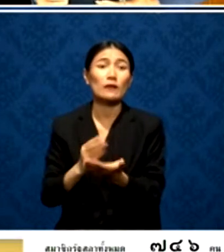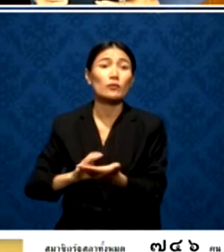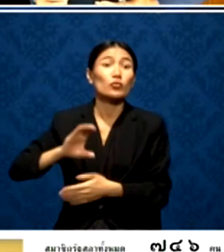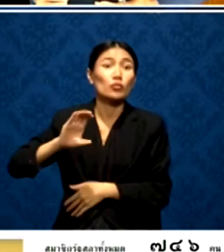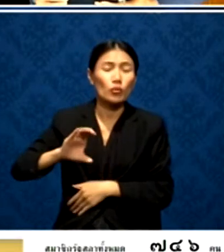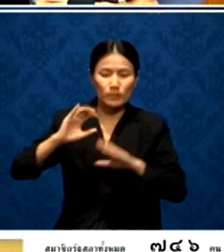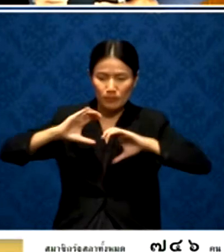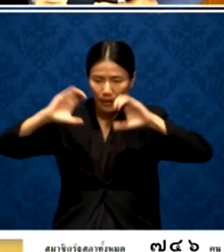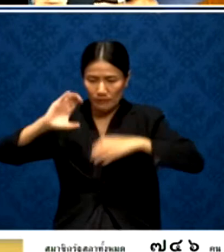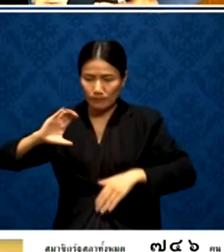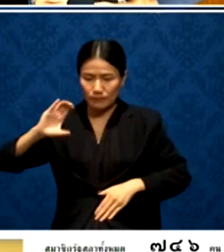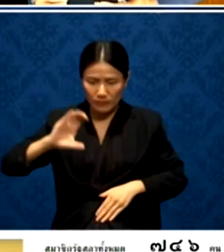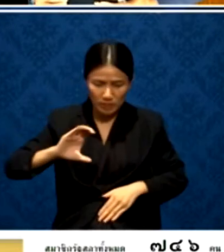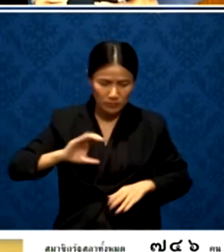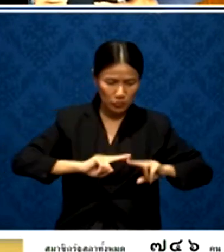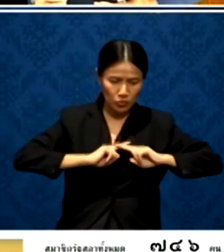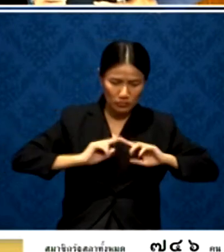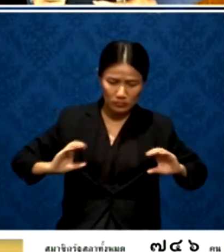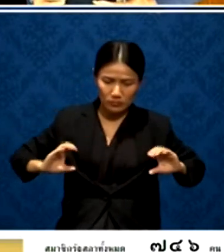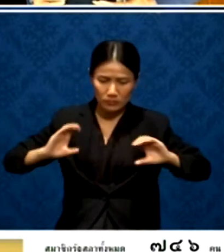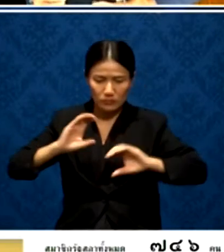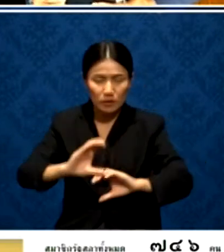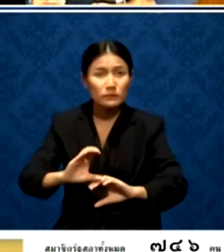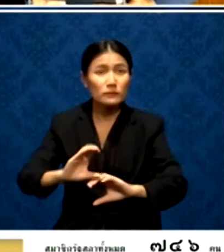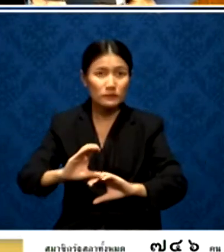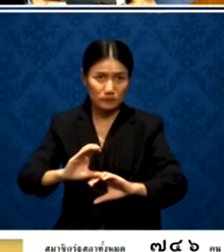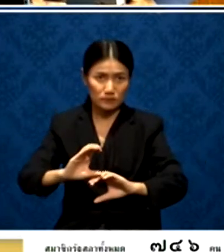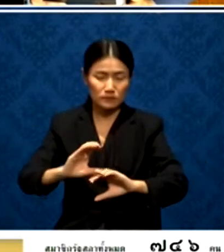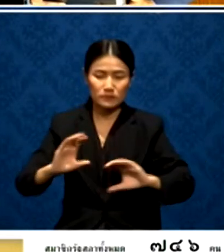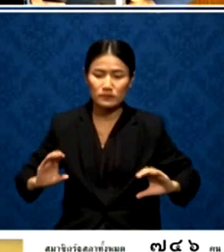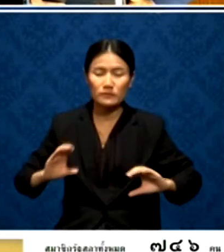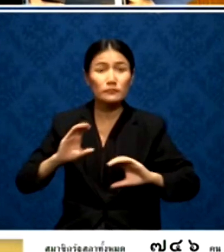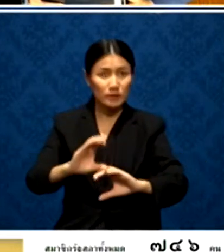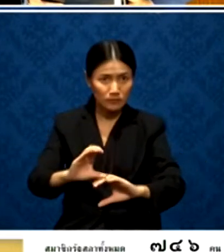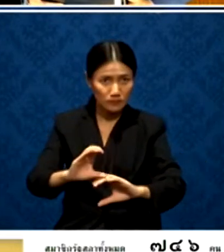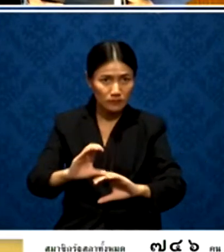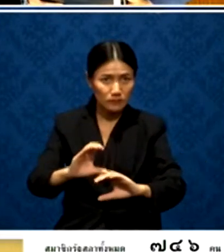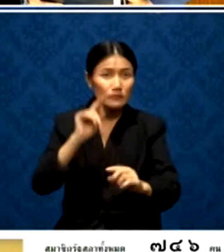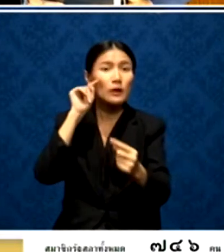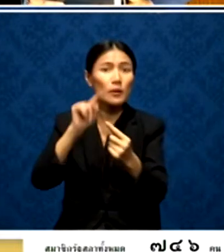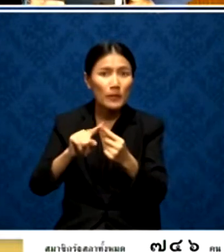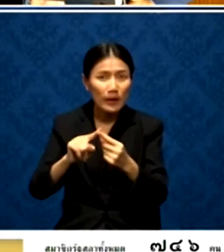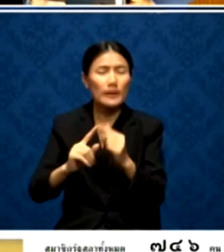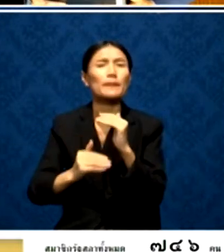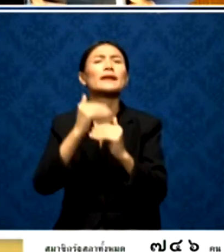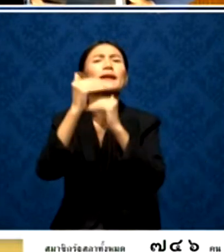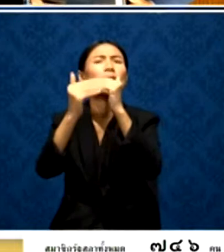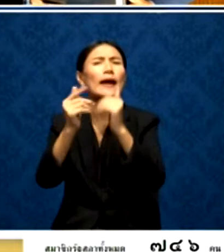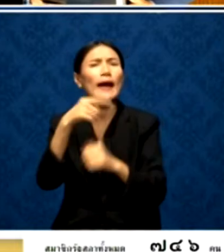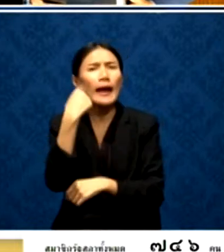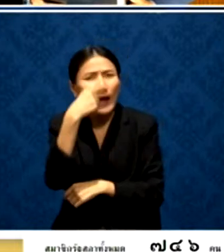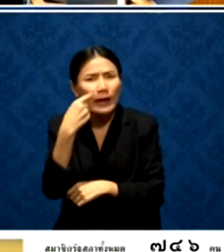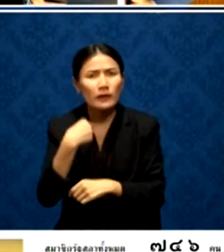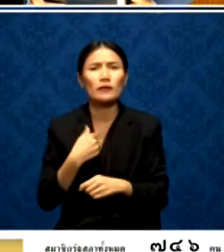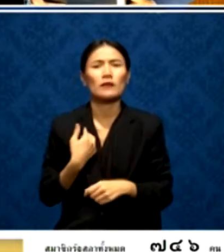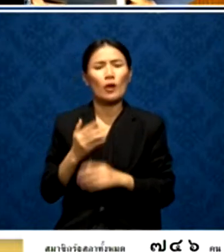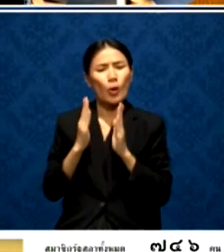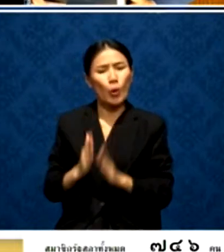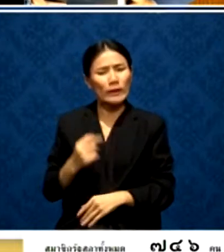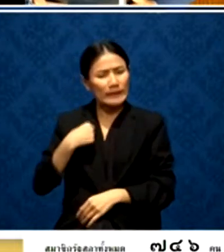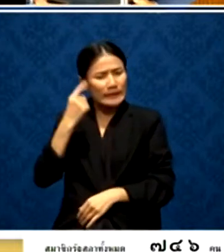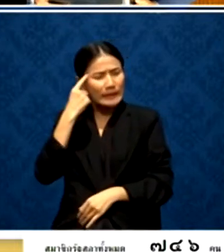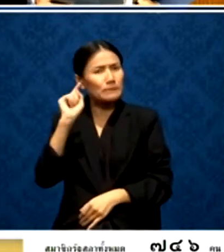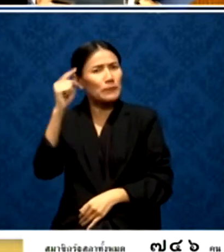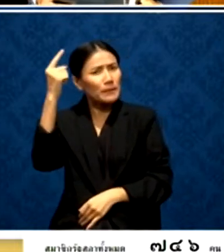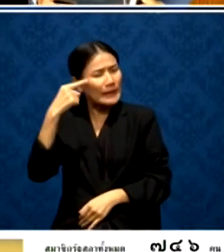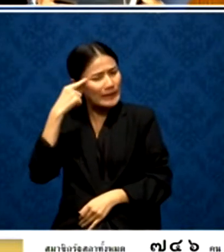างรัฐบาลและเอกชนเพื่อการลงทุนพัฒนาสตาร์ทอัพที่มีศักยภาพให้เติบโตและแข่